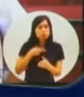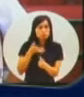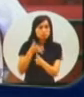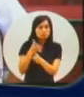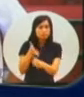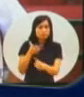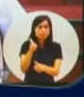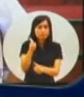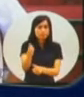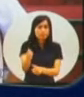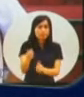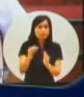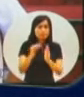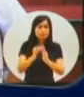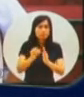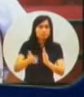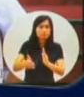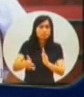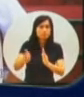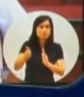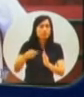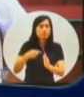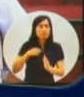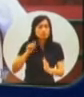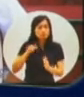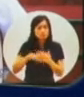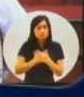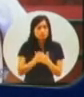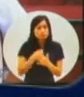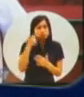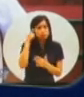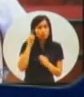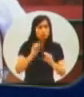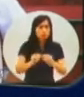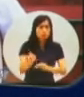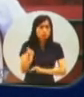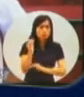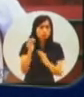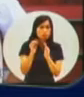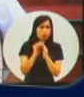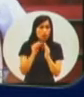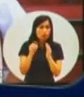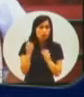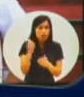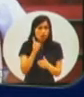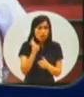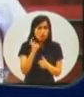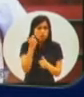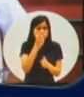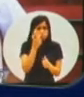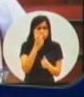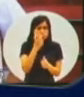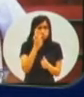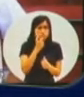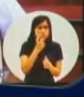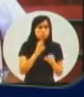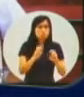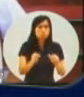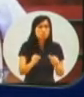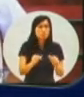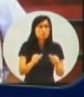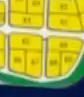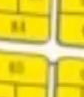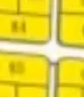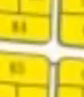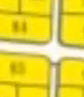后却发现奇怪了，公园用地实际上是一块农地，不甘由此损失，愤而向议员陈